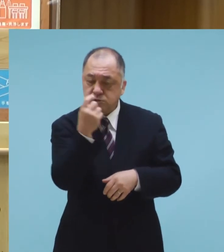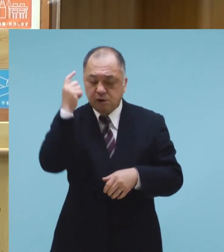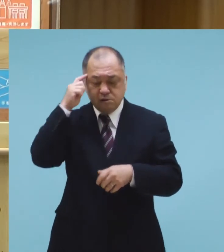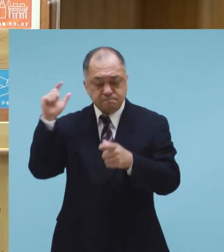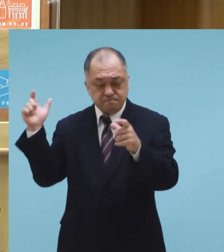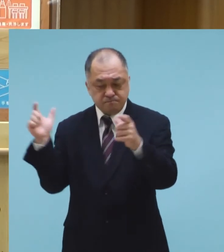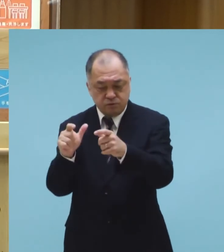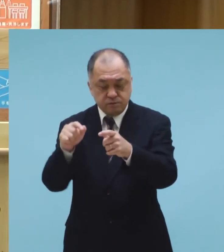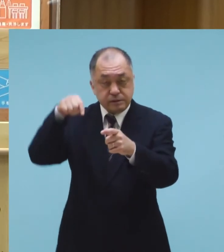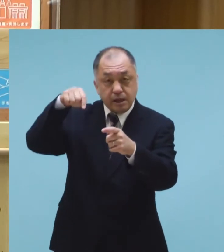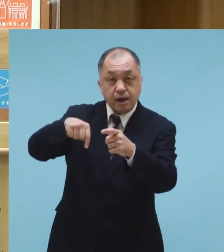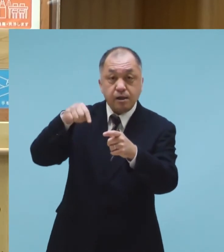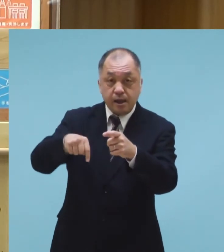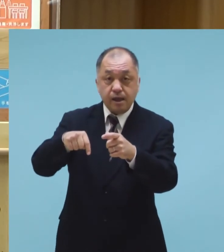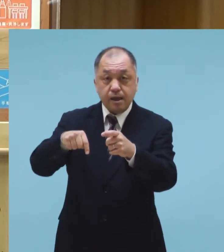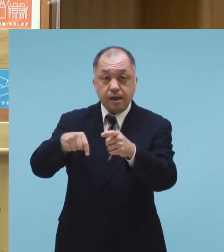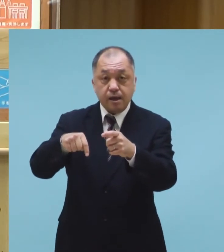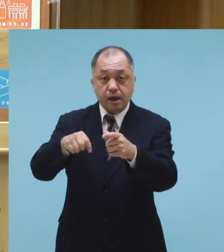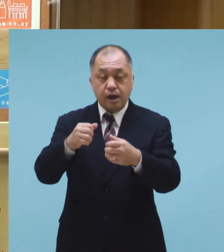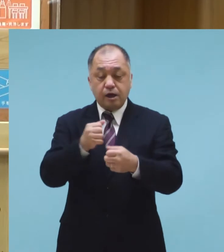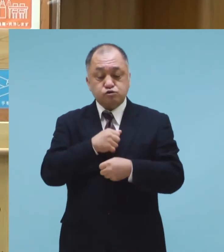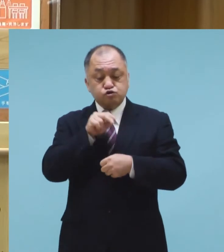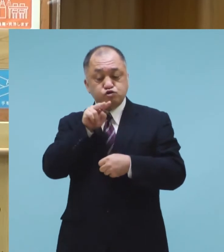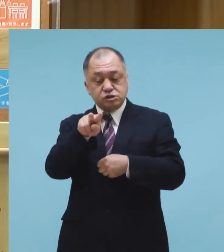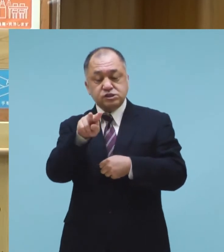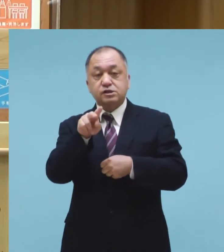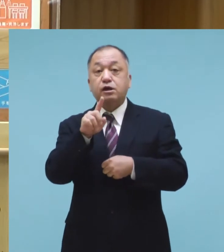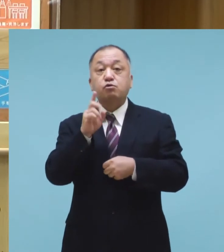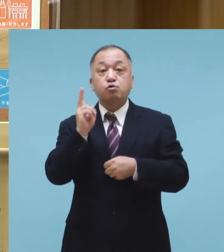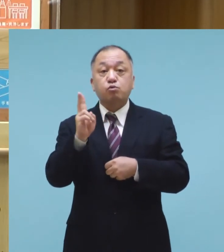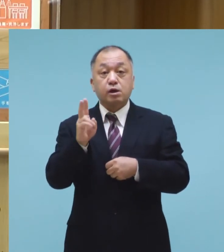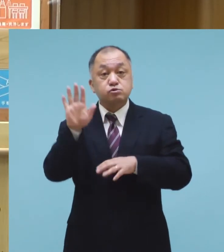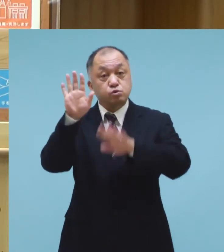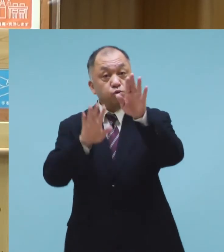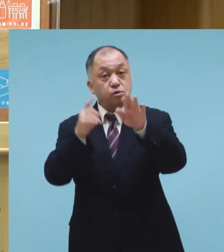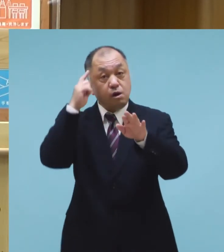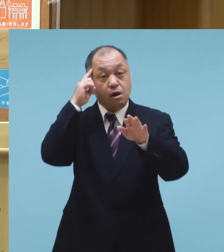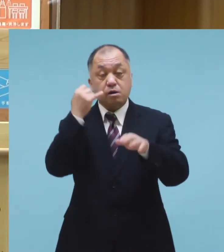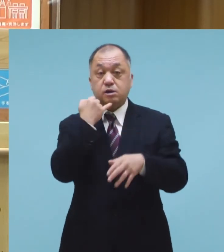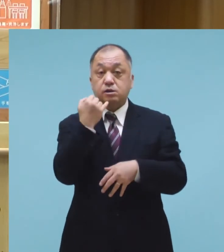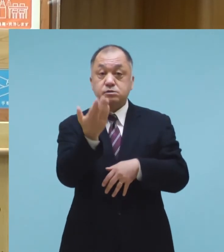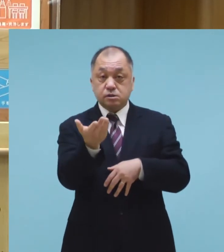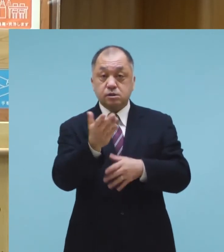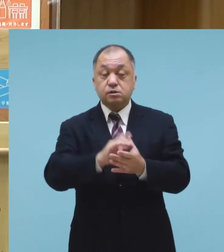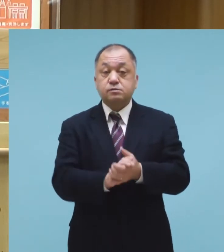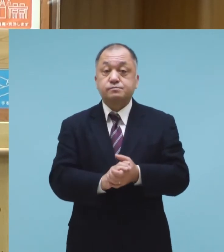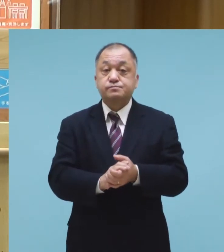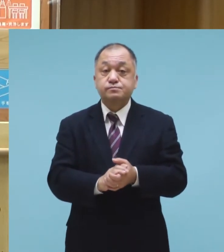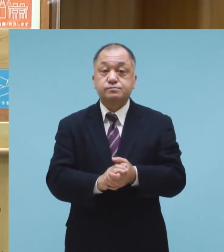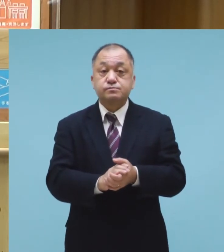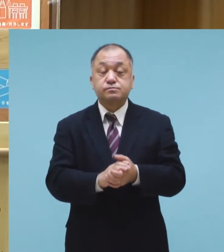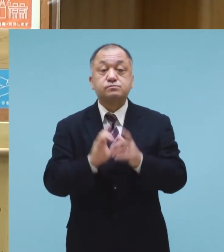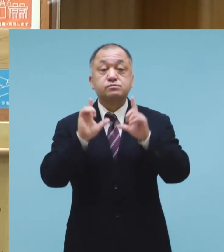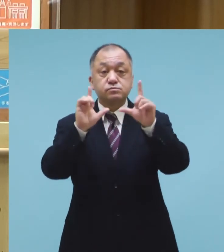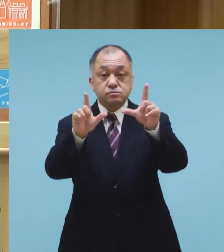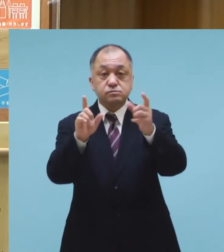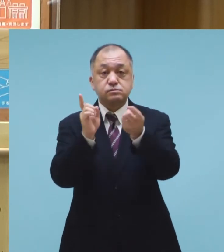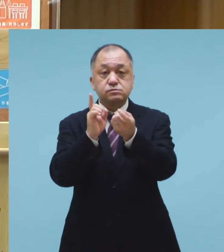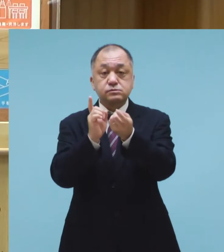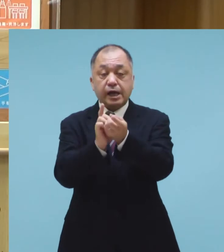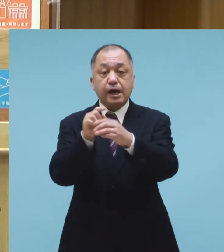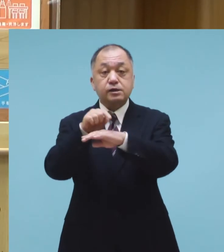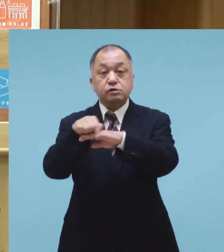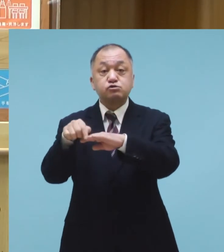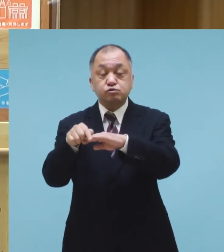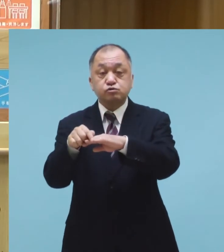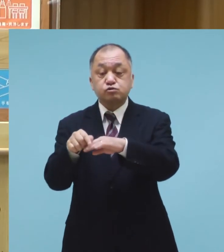今、状況を注視しているっていう理解でよろしいんでしょうか。 対策今緊急事態措置またまん延